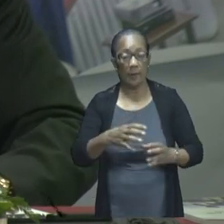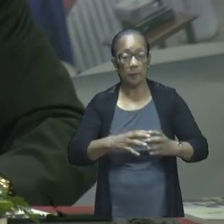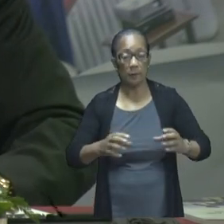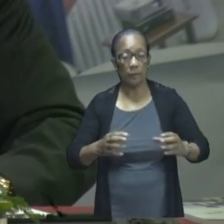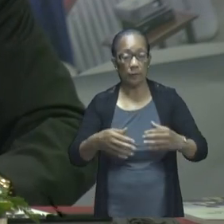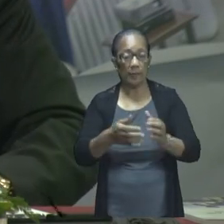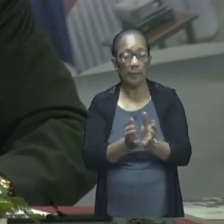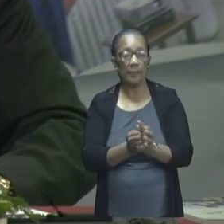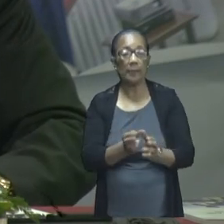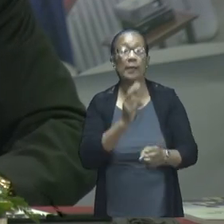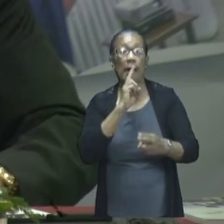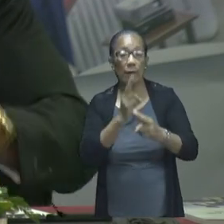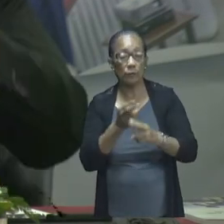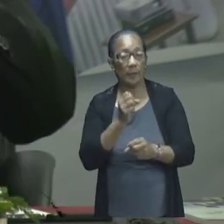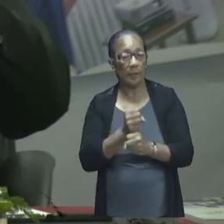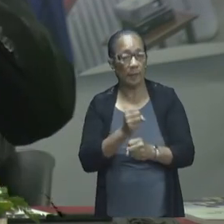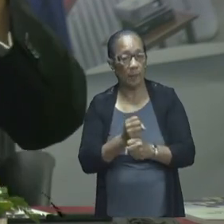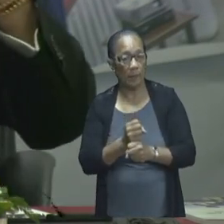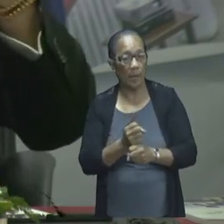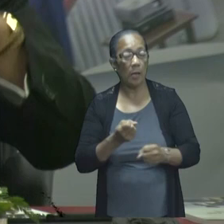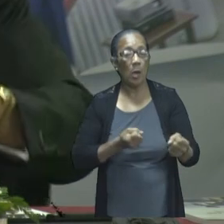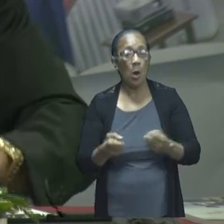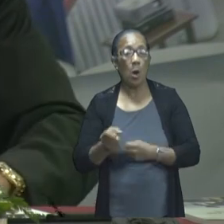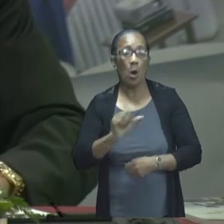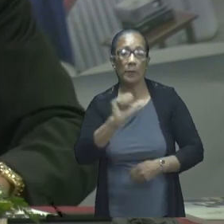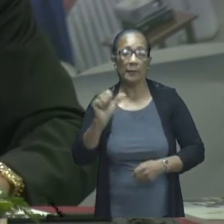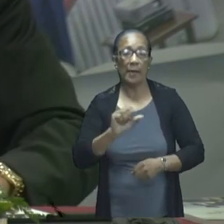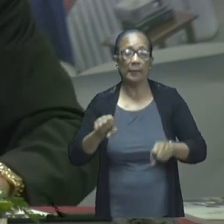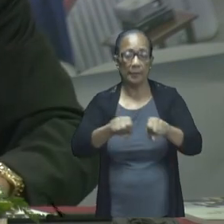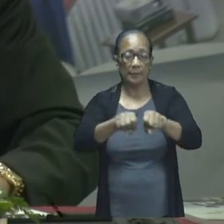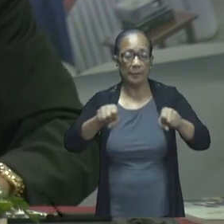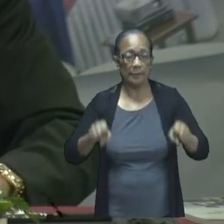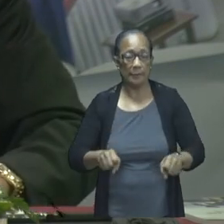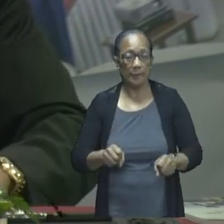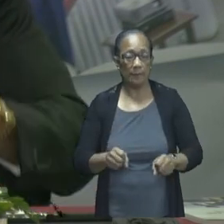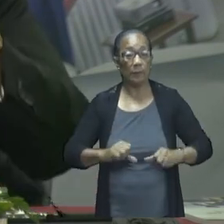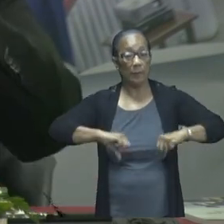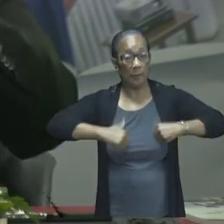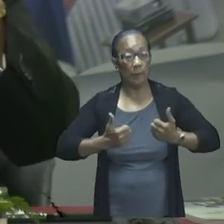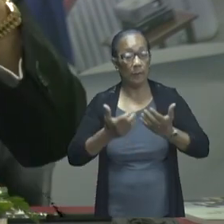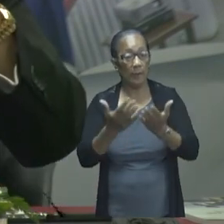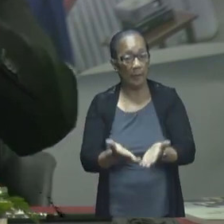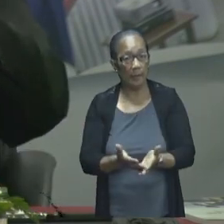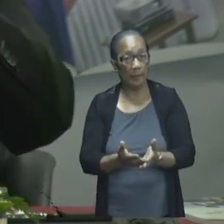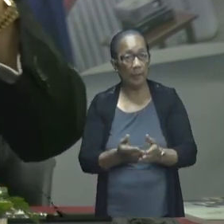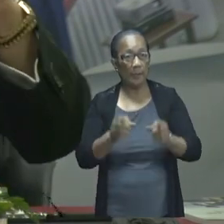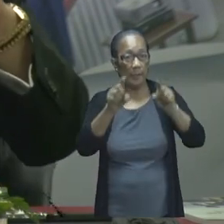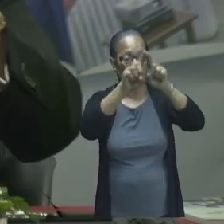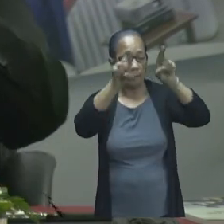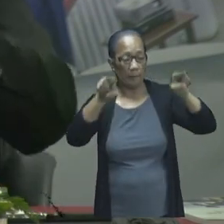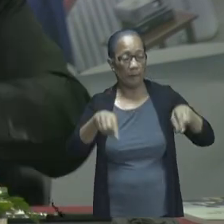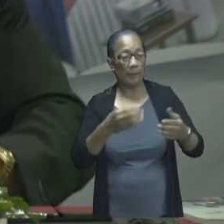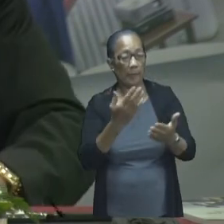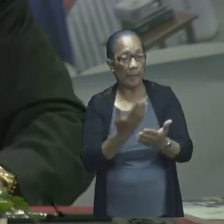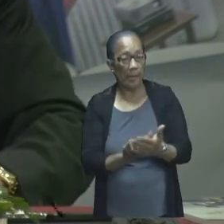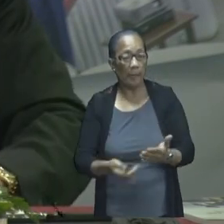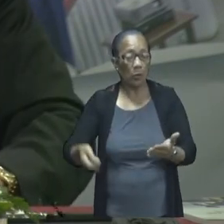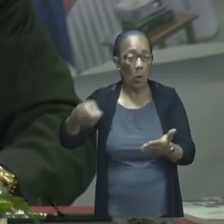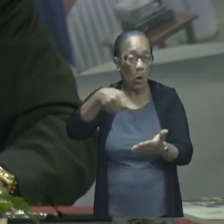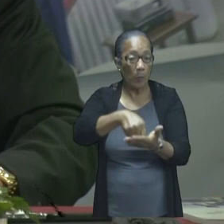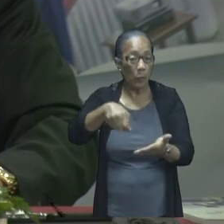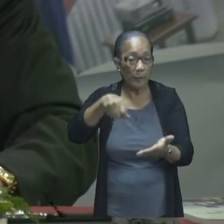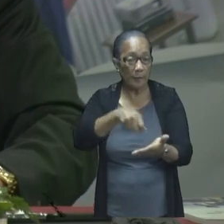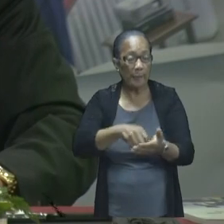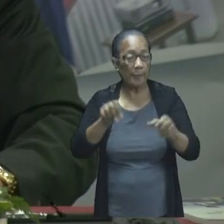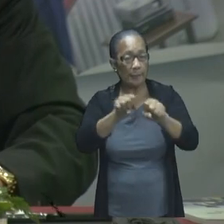zijn was erg er een bezem een ander systeem te introduceren is een kaart systeem was op waarderingskaart systeem zodat je gaat